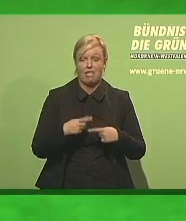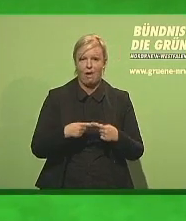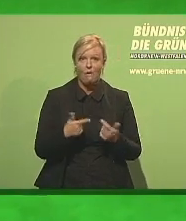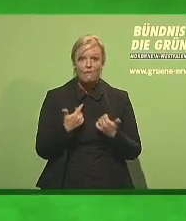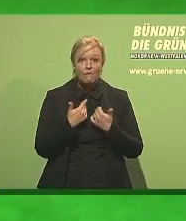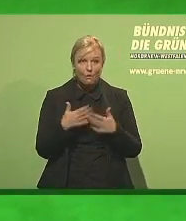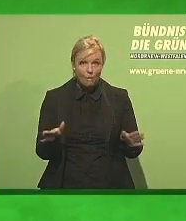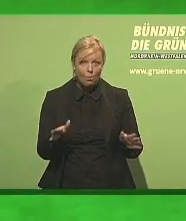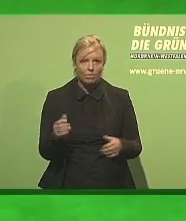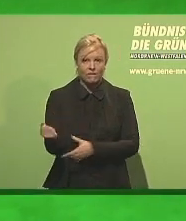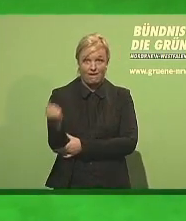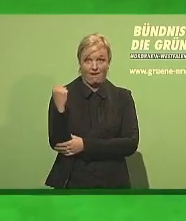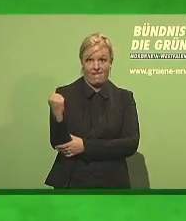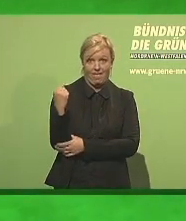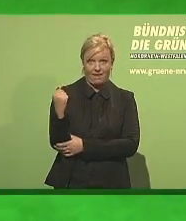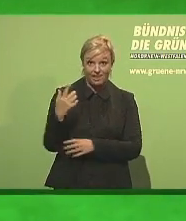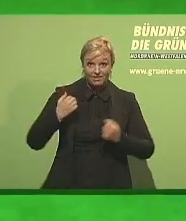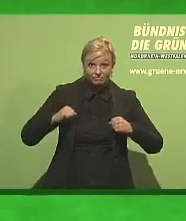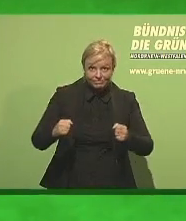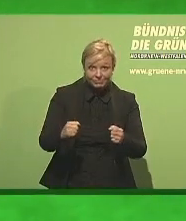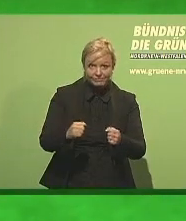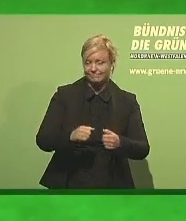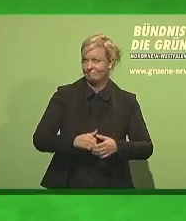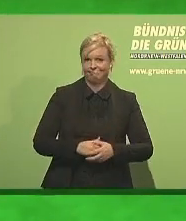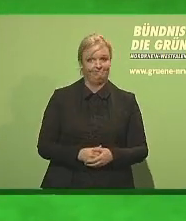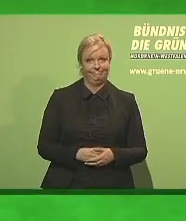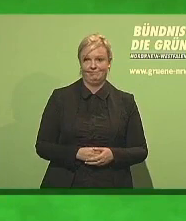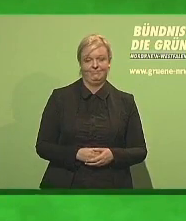ohne Energieeffizienz. Und